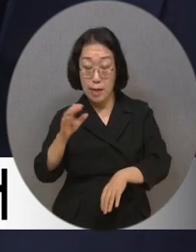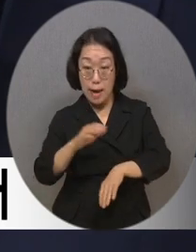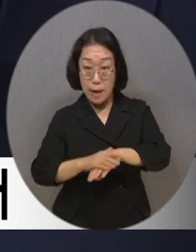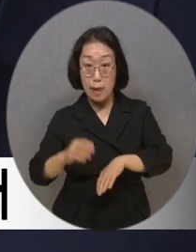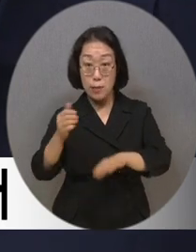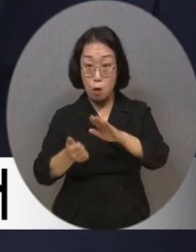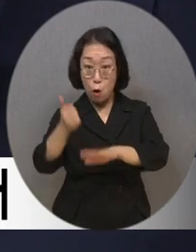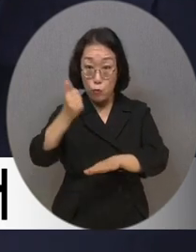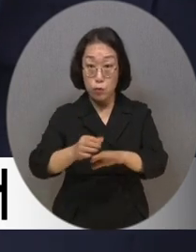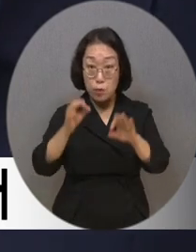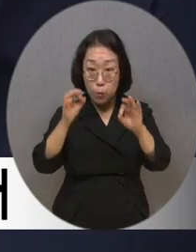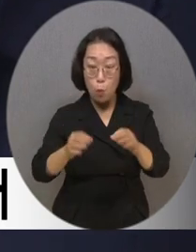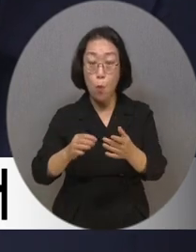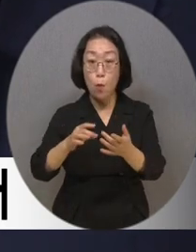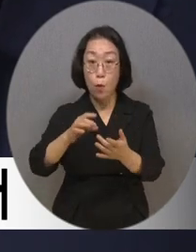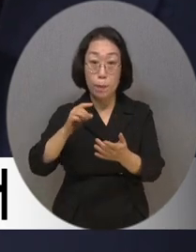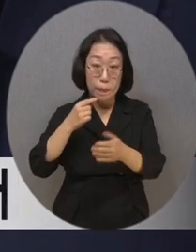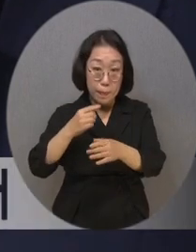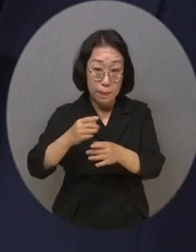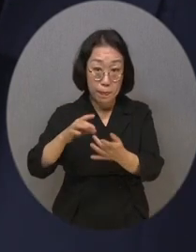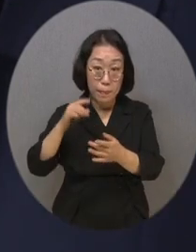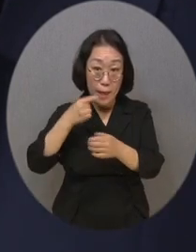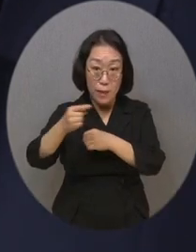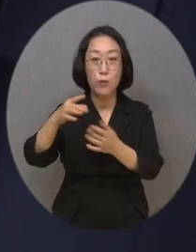내년 지급 대상자 선정에 반영할 방침입니다